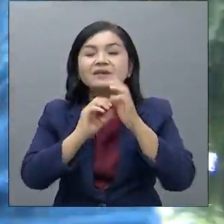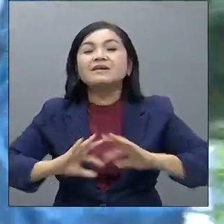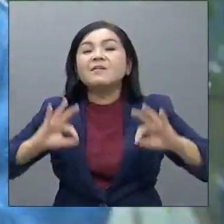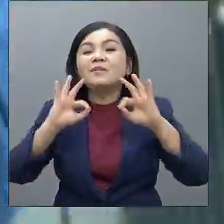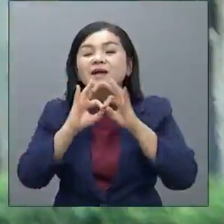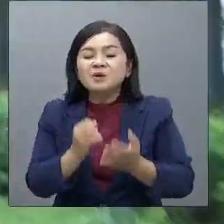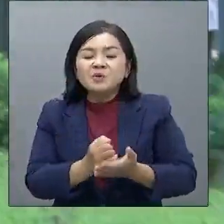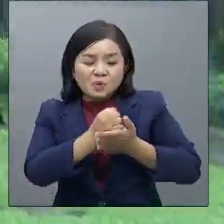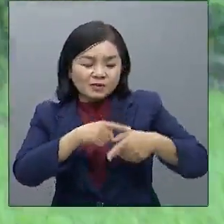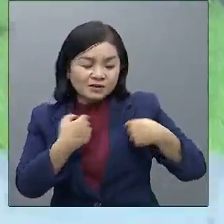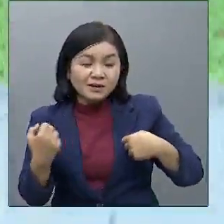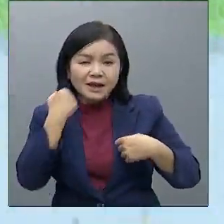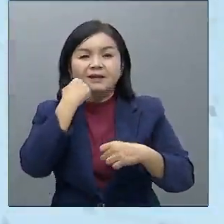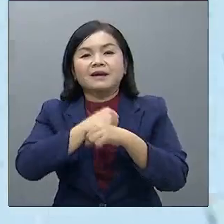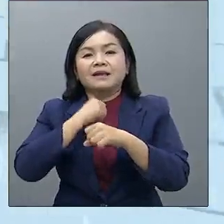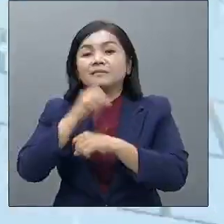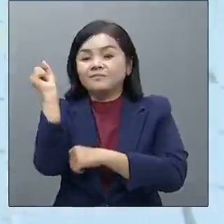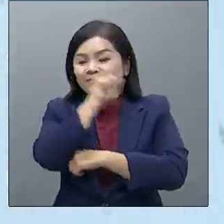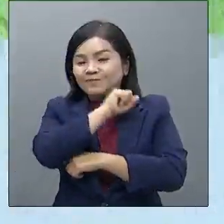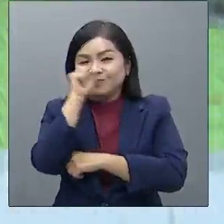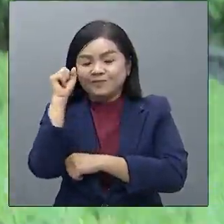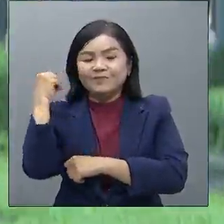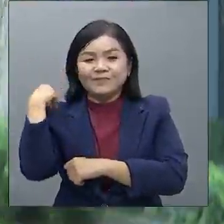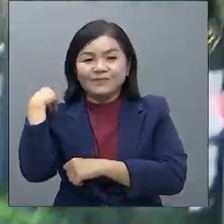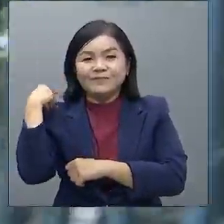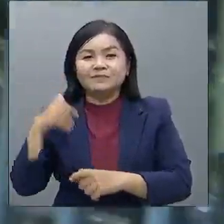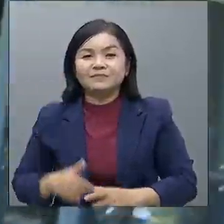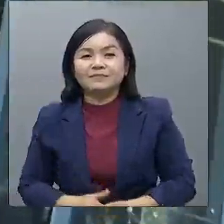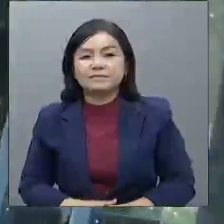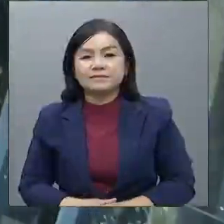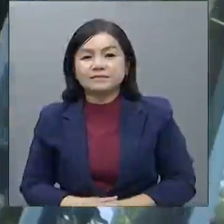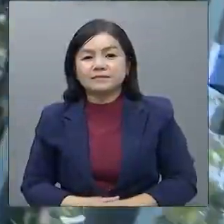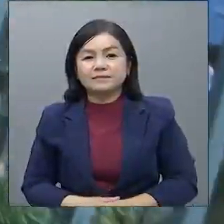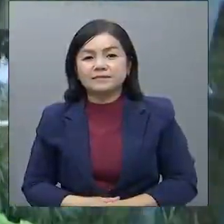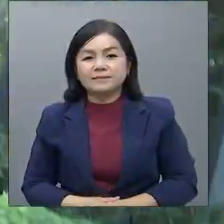ชั้นดีแล้วล่ะค่ะ